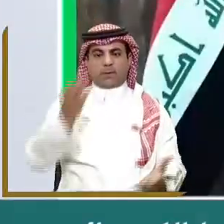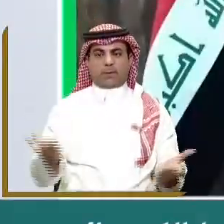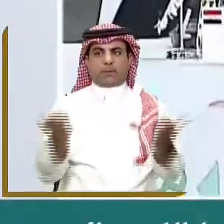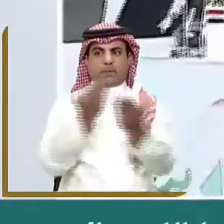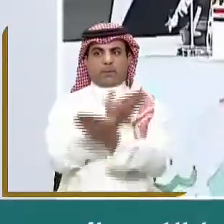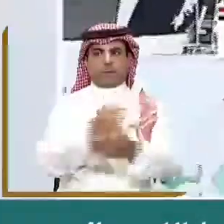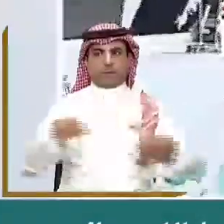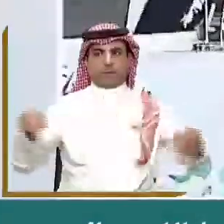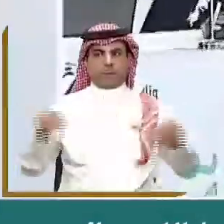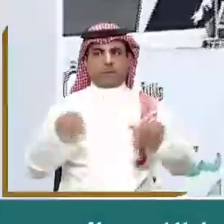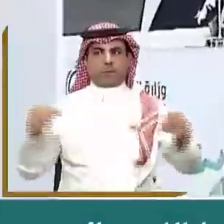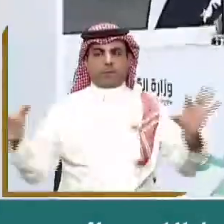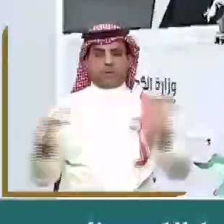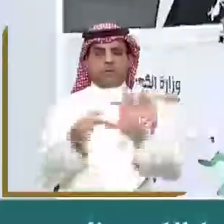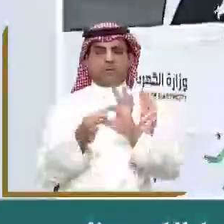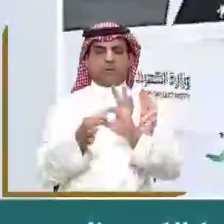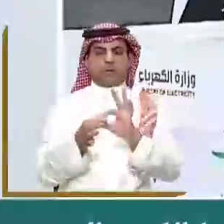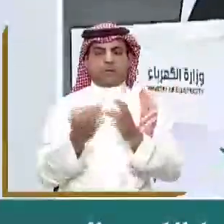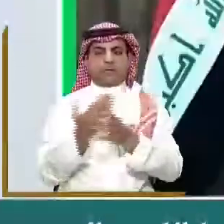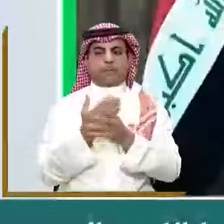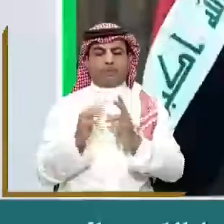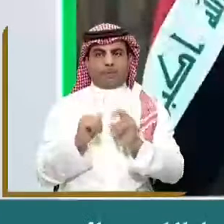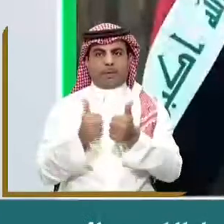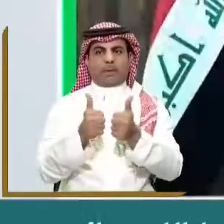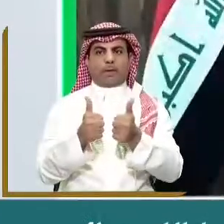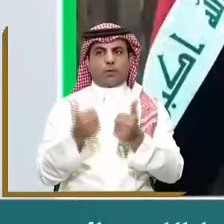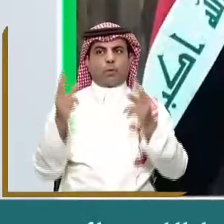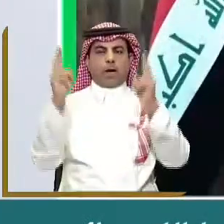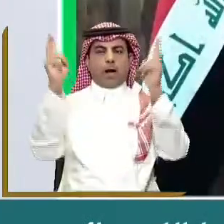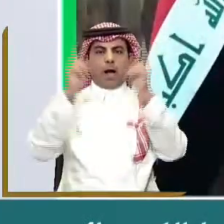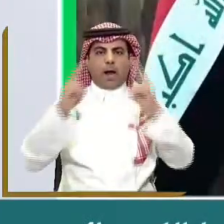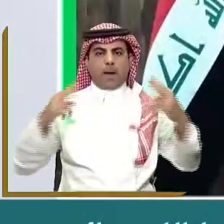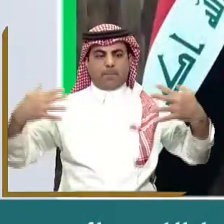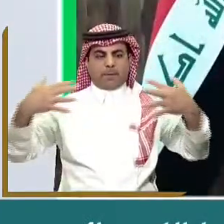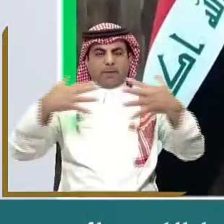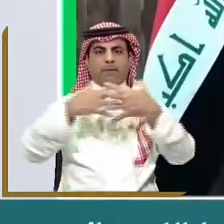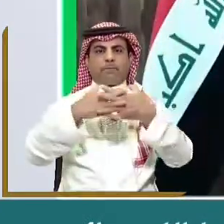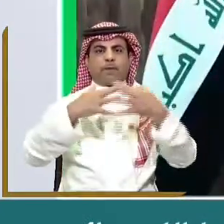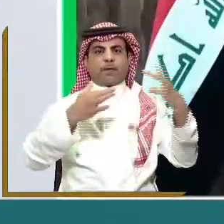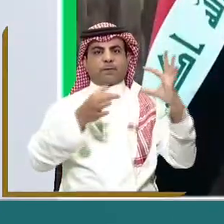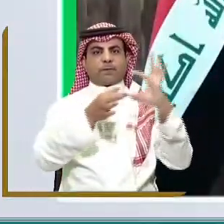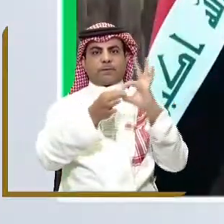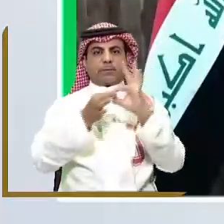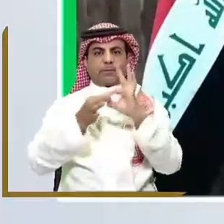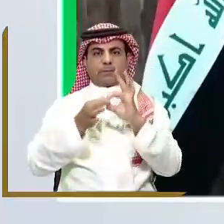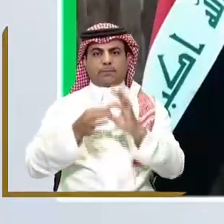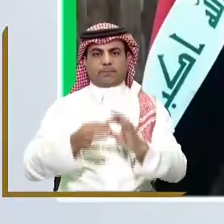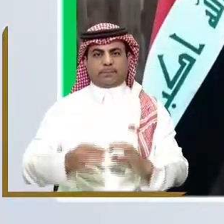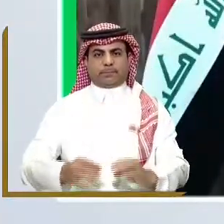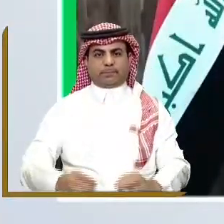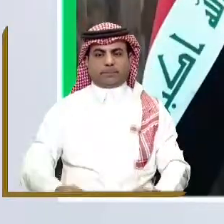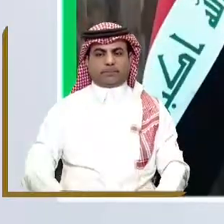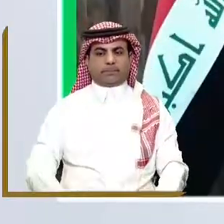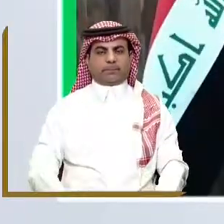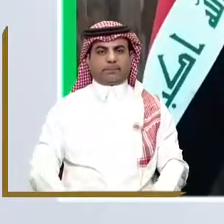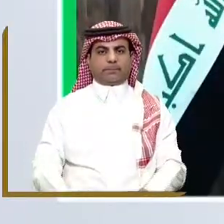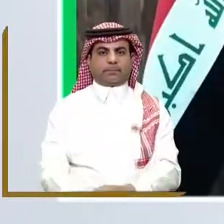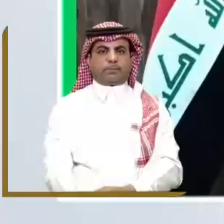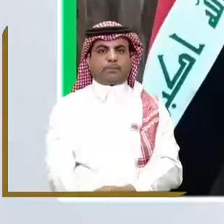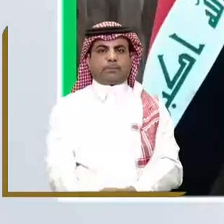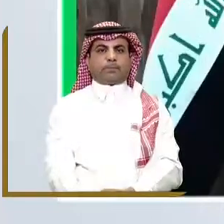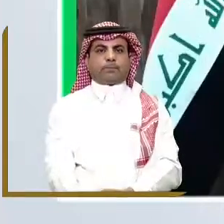المملكة والعراق يوقعان مذكرة تفاهم للبدء بتنفيذ مشروع الربط الكهربائي بين البلدين.